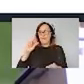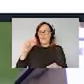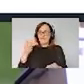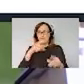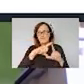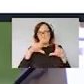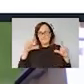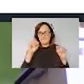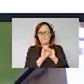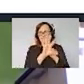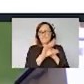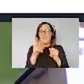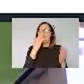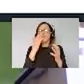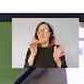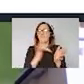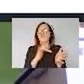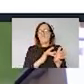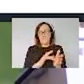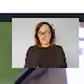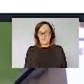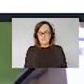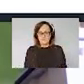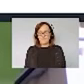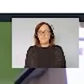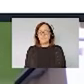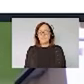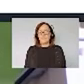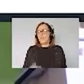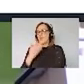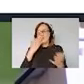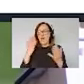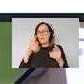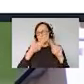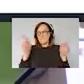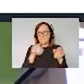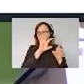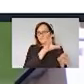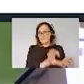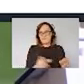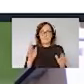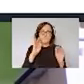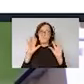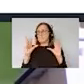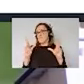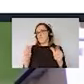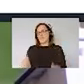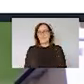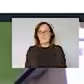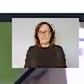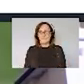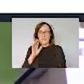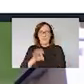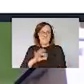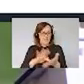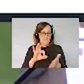drodzy Państwo, już pokazuję, jakie są wyniki i jak tutaj się uplasowaliśmy. Pięknie. Drodzy Państwo, mamy nadzieję, że Państwo też